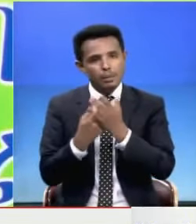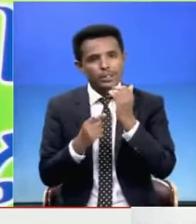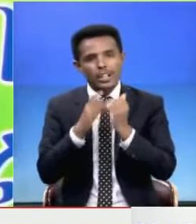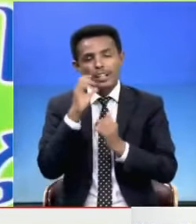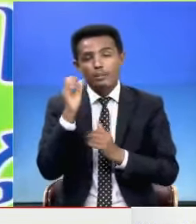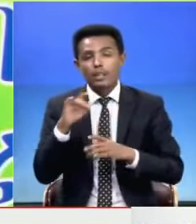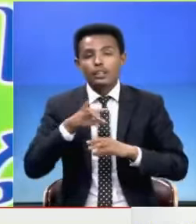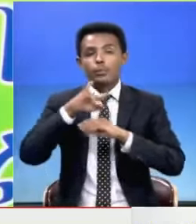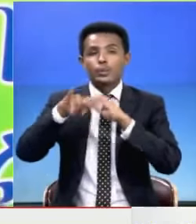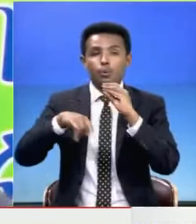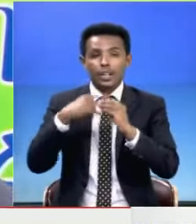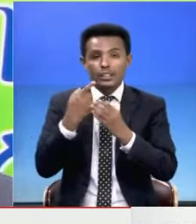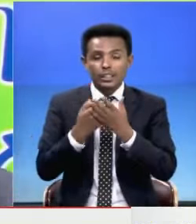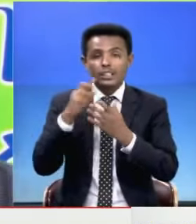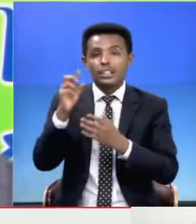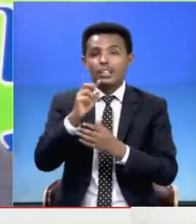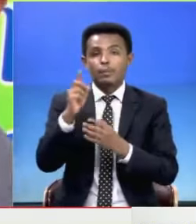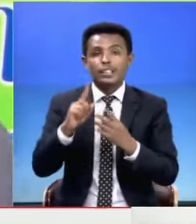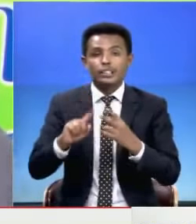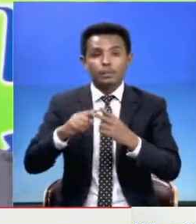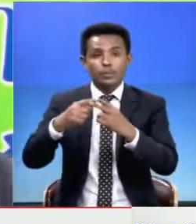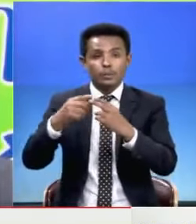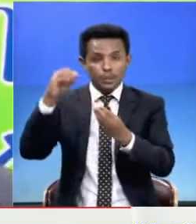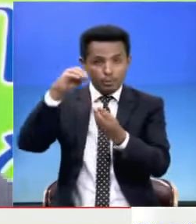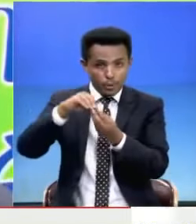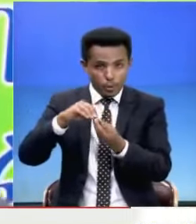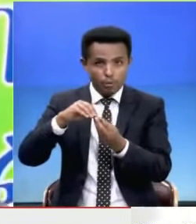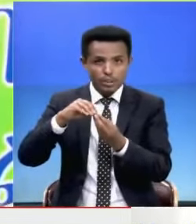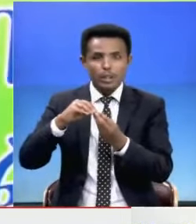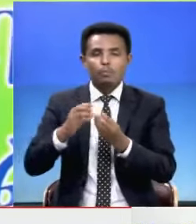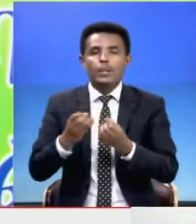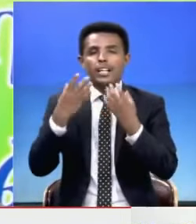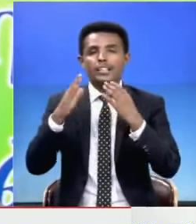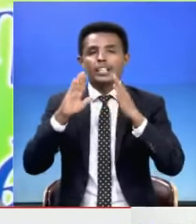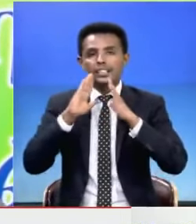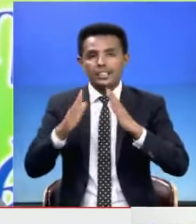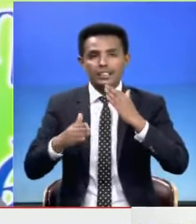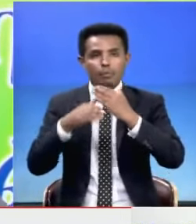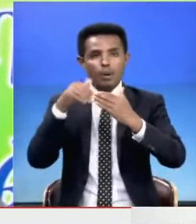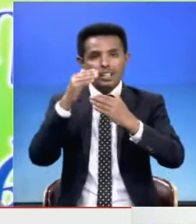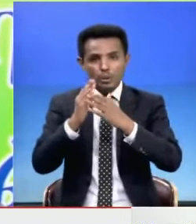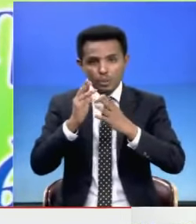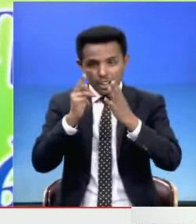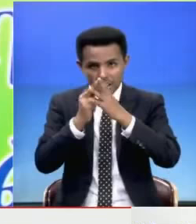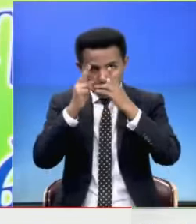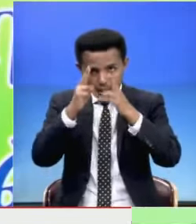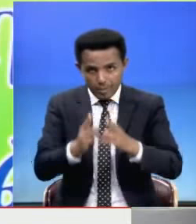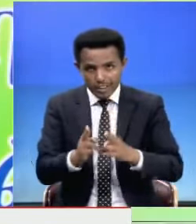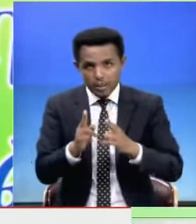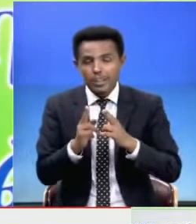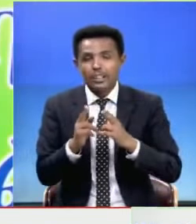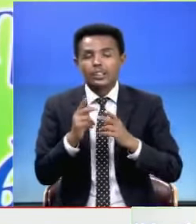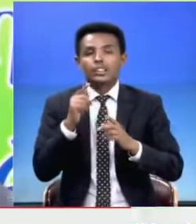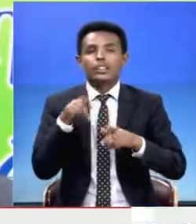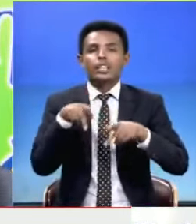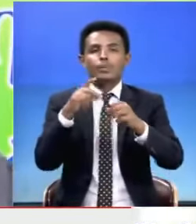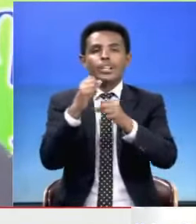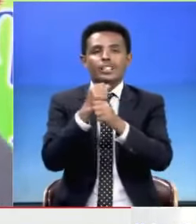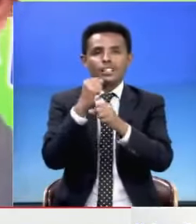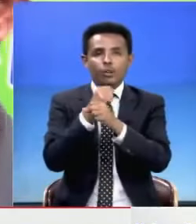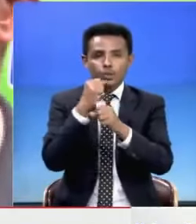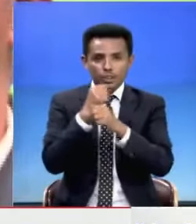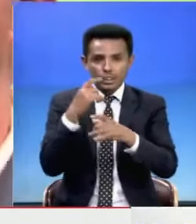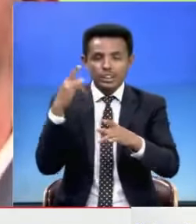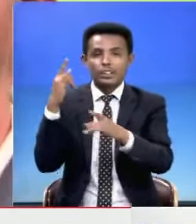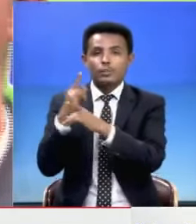በዞናችንም ኢብን አዚም ቀበሌ ጨምሮ በወረዳችን በርካታ የጸጥታ መዋቅሮች ህግ ለማስከበር የግብርና ስራቸውን እየተዉ ወደ ጦር ግንባር